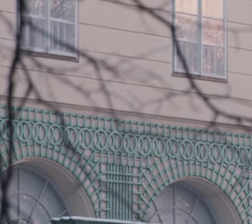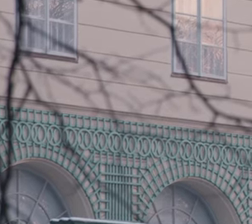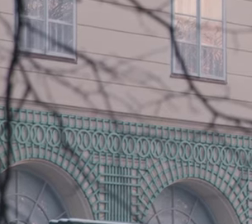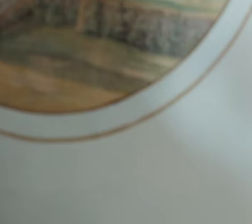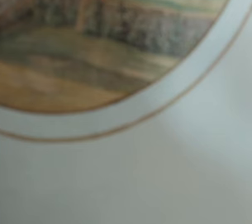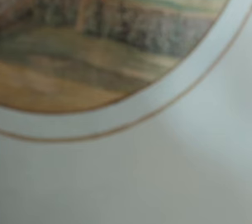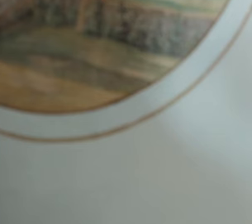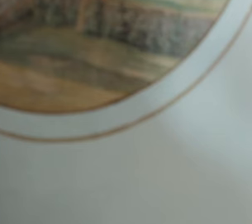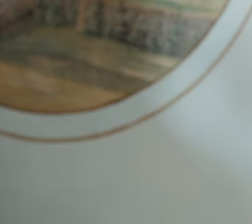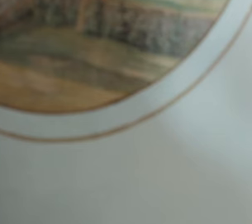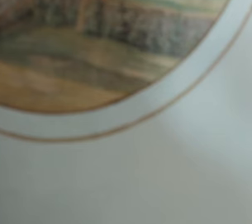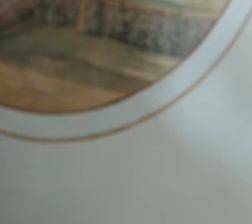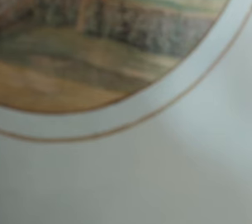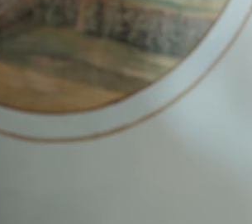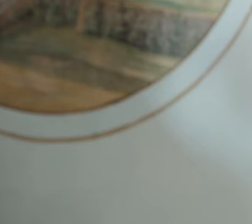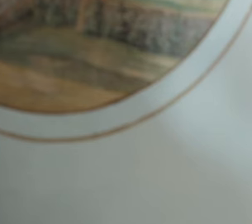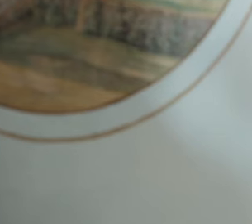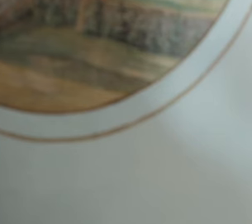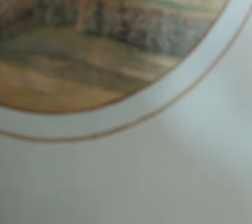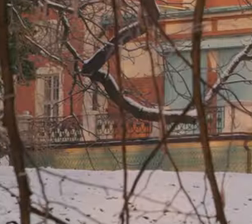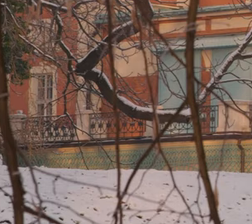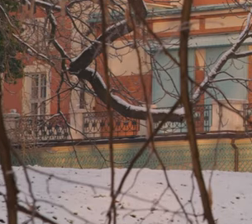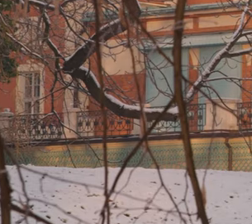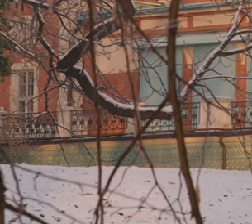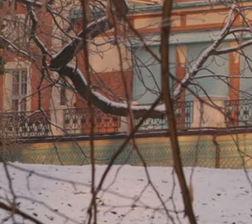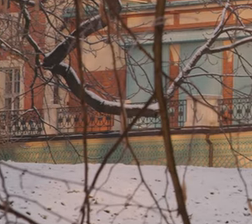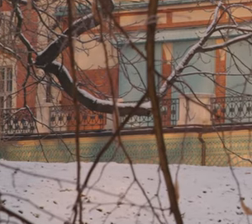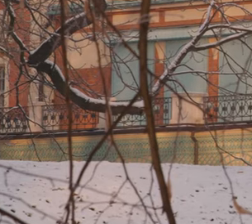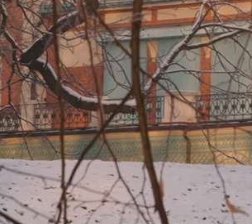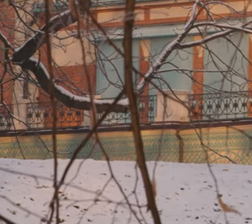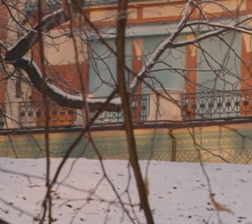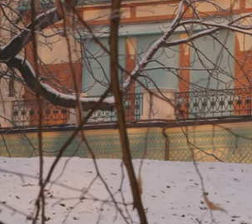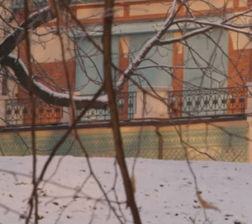nowego państwa polskiego, II Rzeczypospolitej.